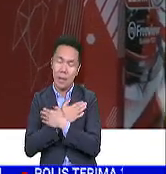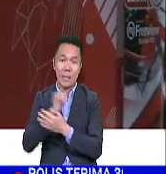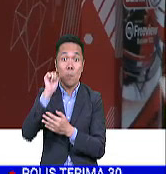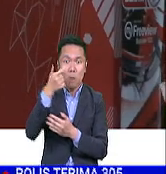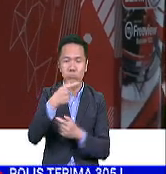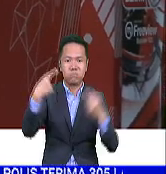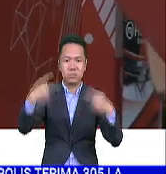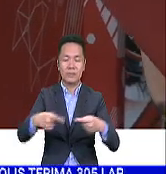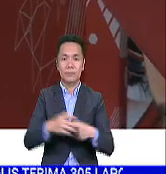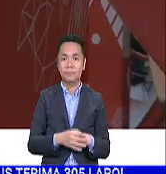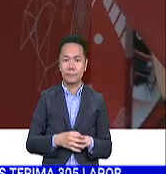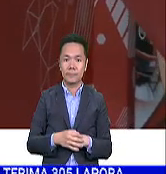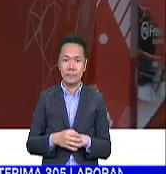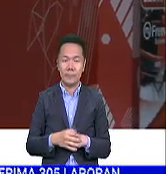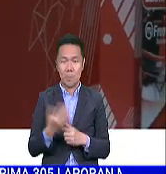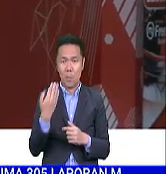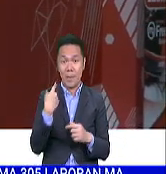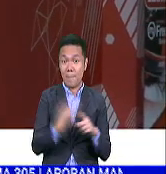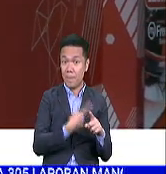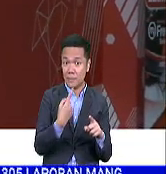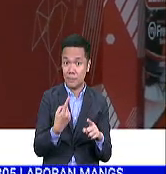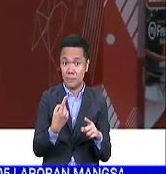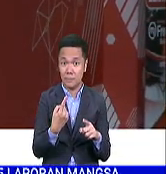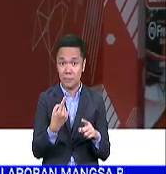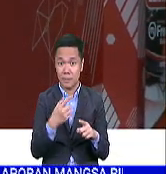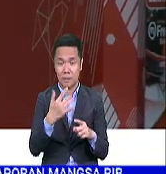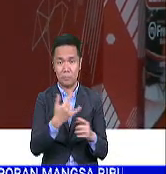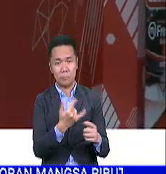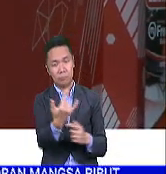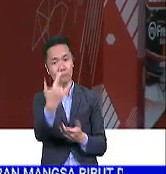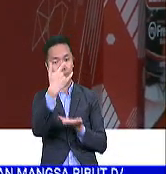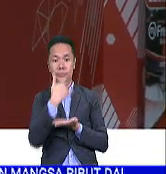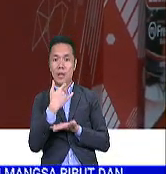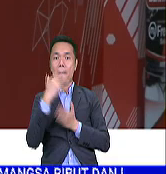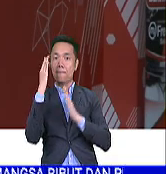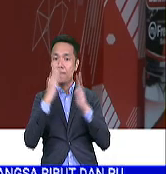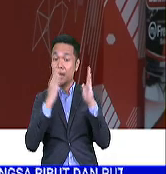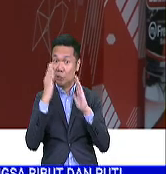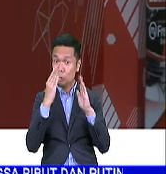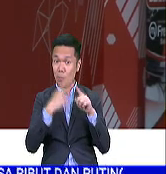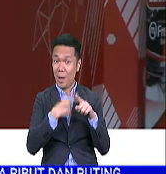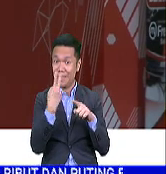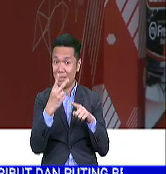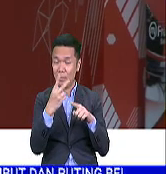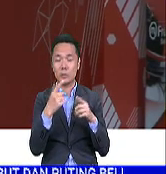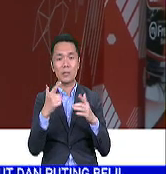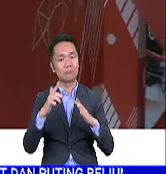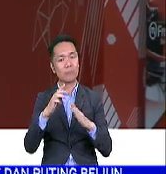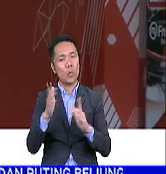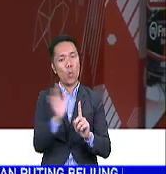and off last month. I would say masa balik dekat Malaysia tu December, end of December, so quarantine